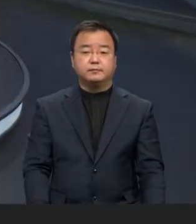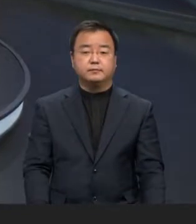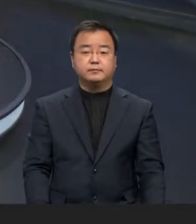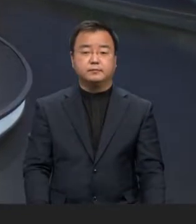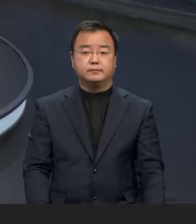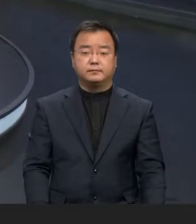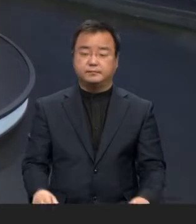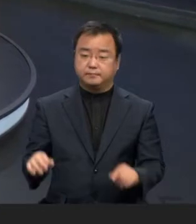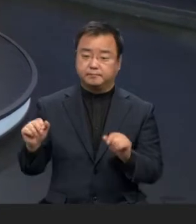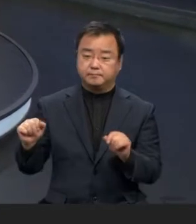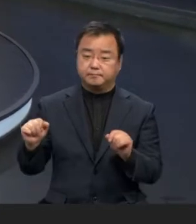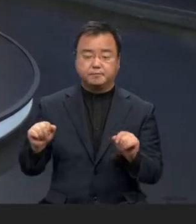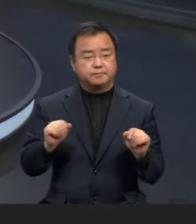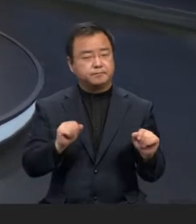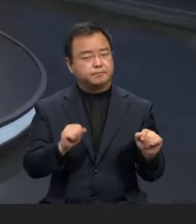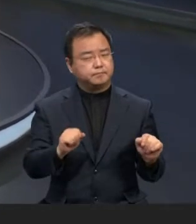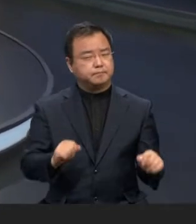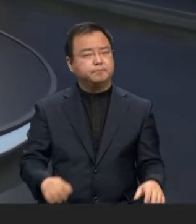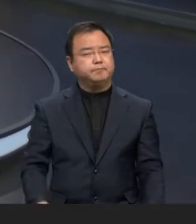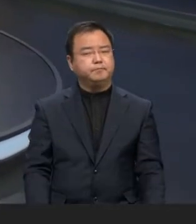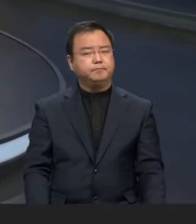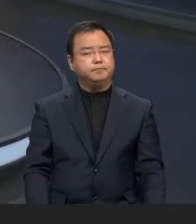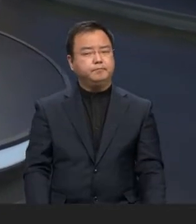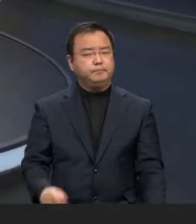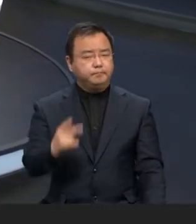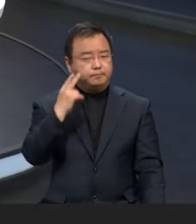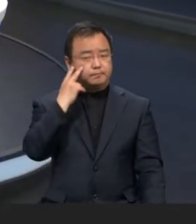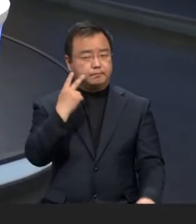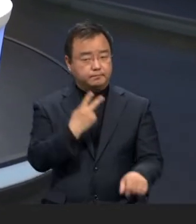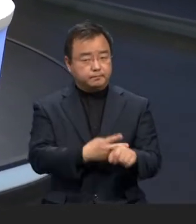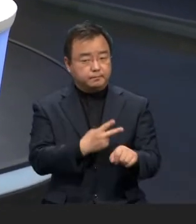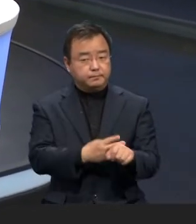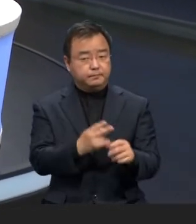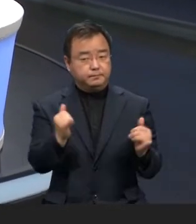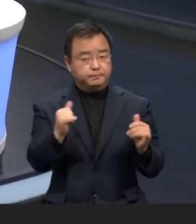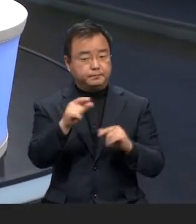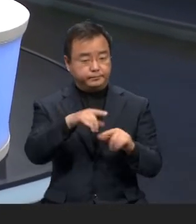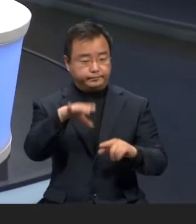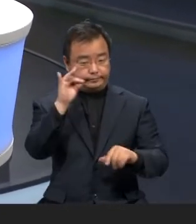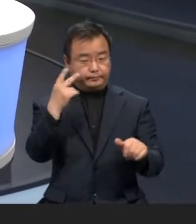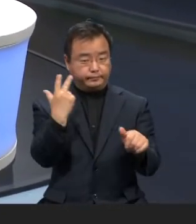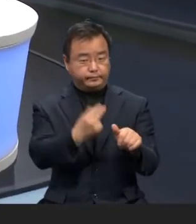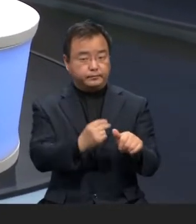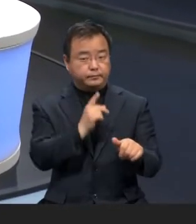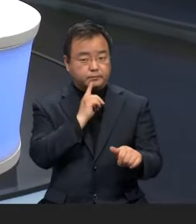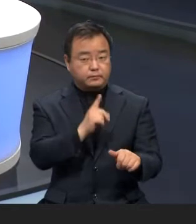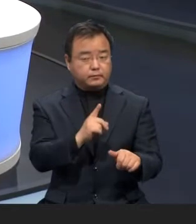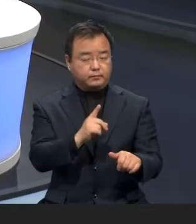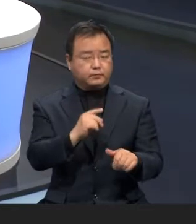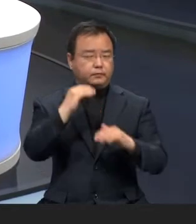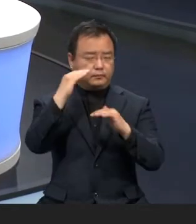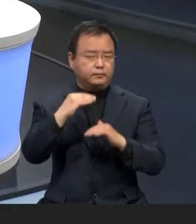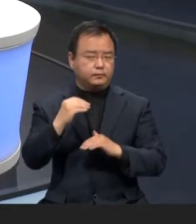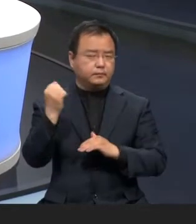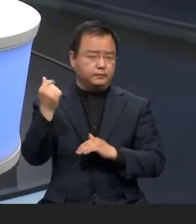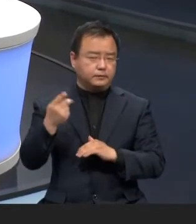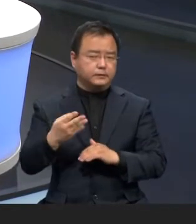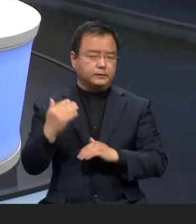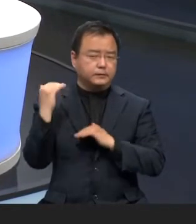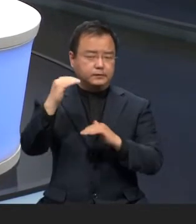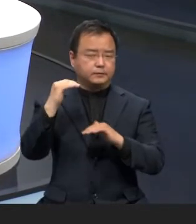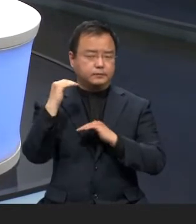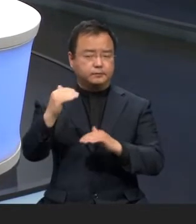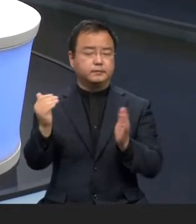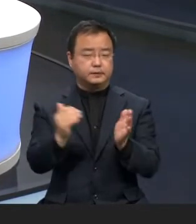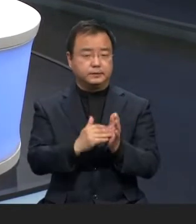오시죠. 네. 자, 미국에서 교사들이 우선 접종 대상에 포함된다는 소식은 저희가 여러 번 전해드렸는데 이게 또